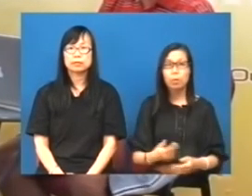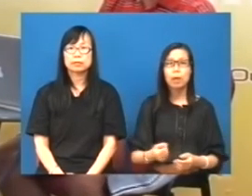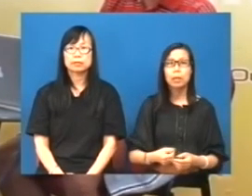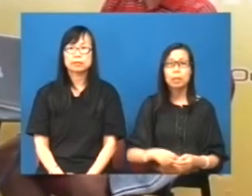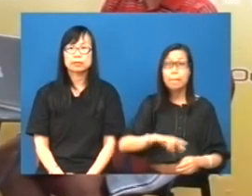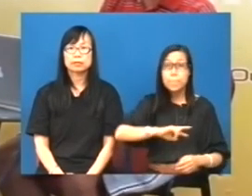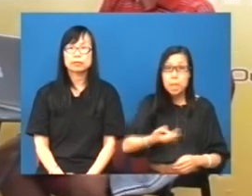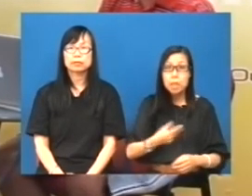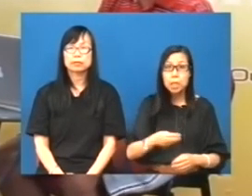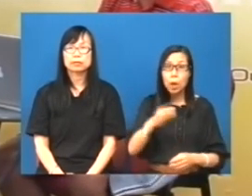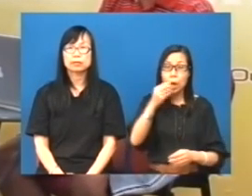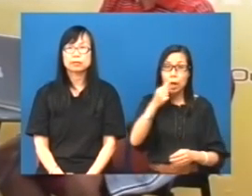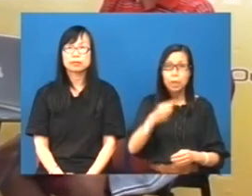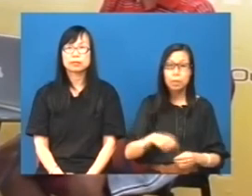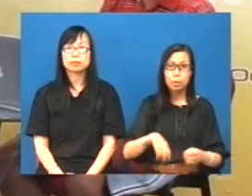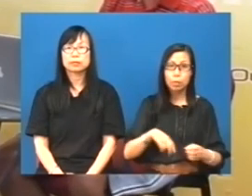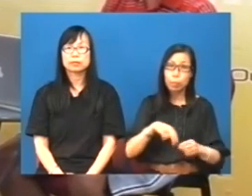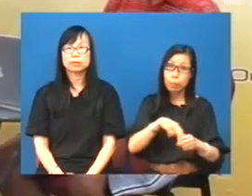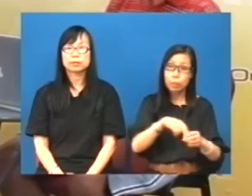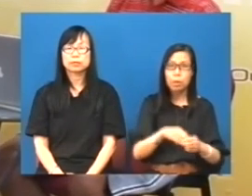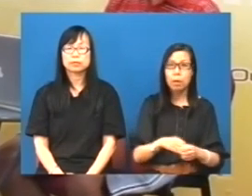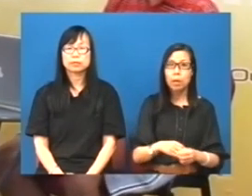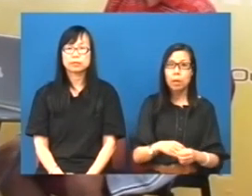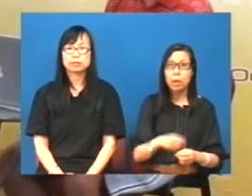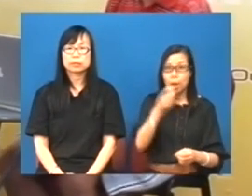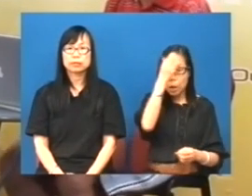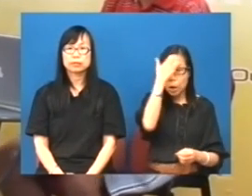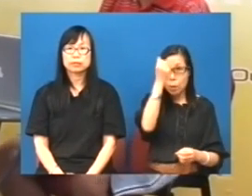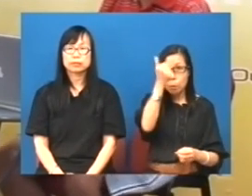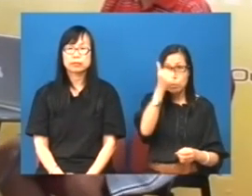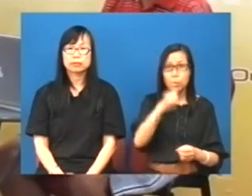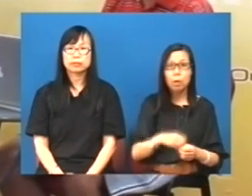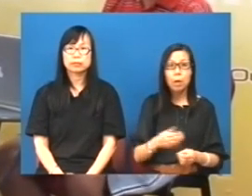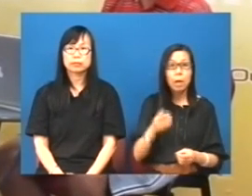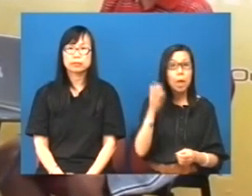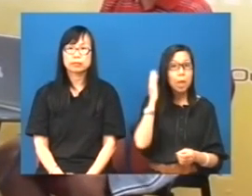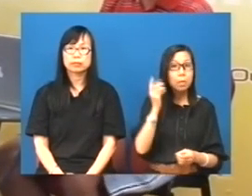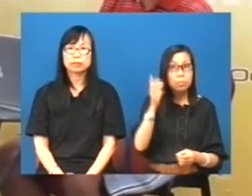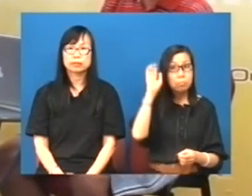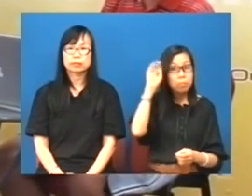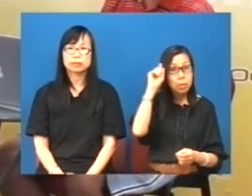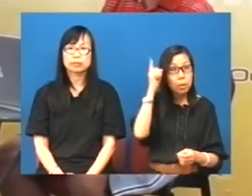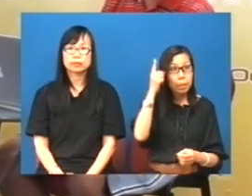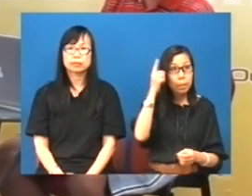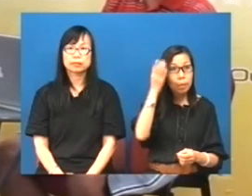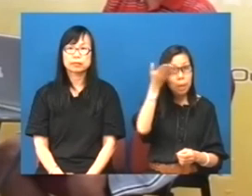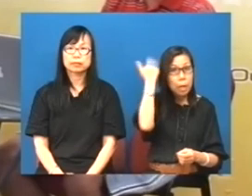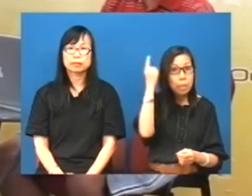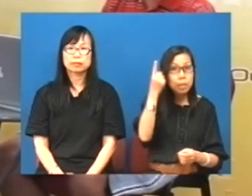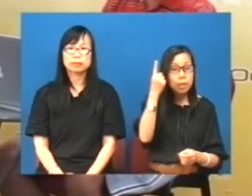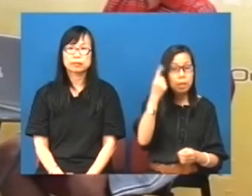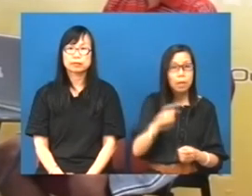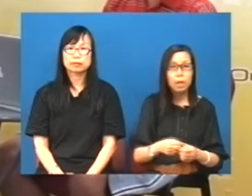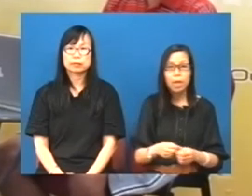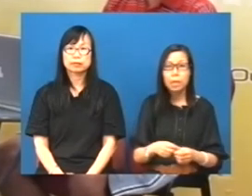幸好昨天沒有下雨結果沒有變泥賽但其實見到球場的質素的話